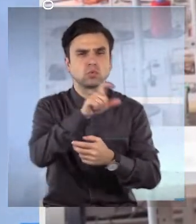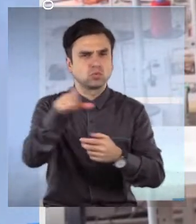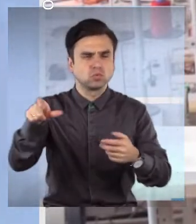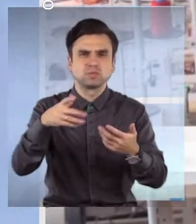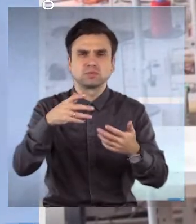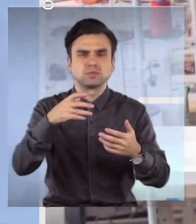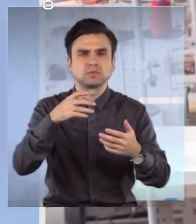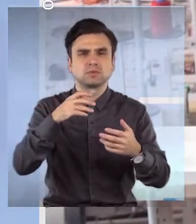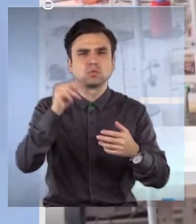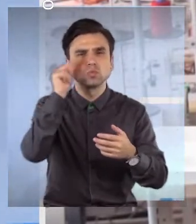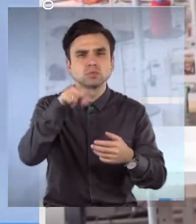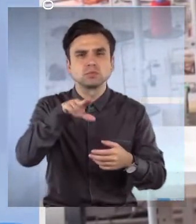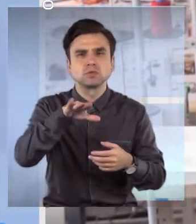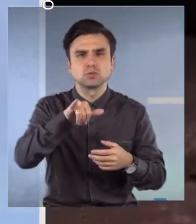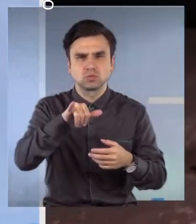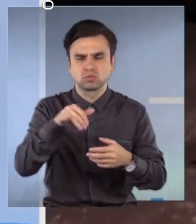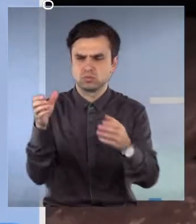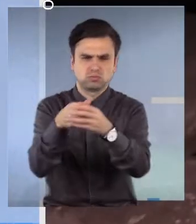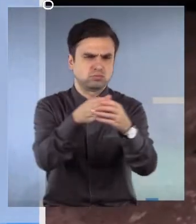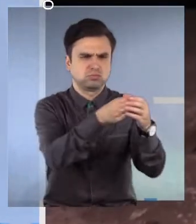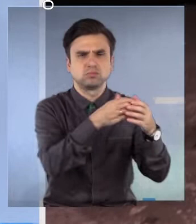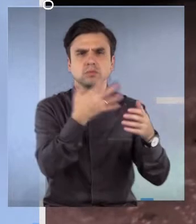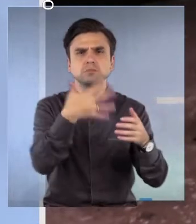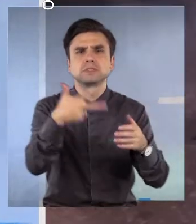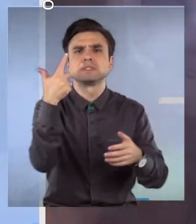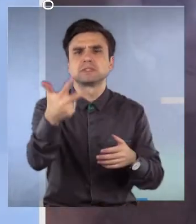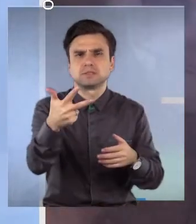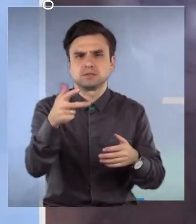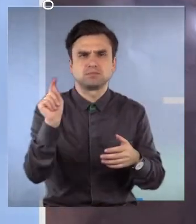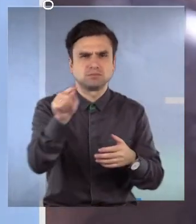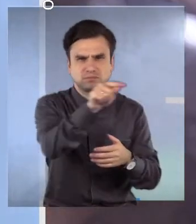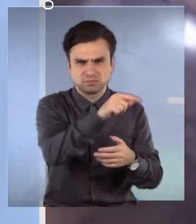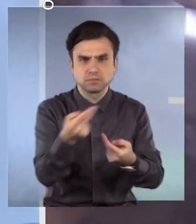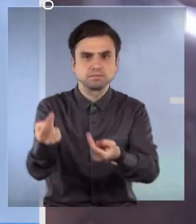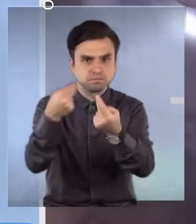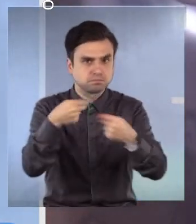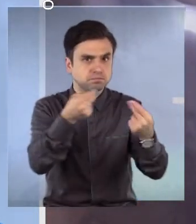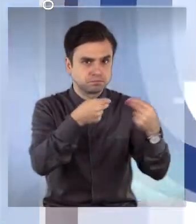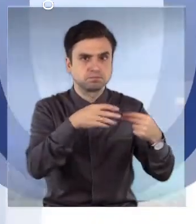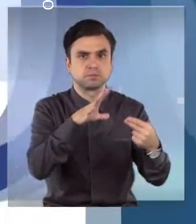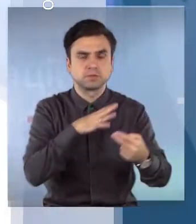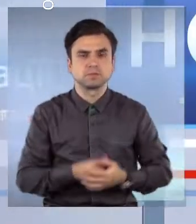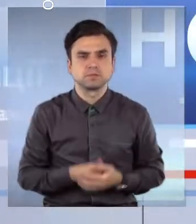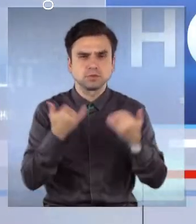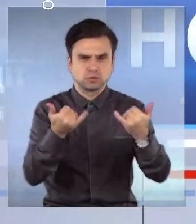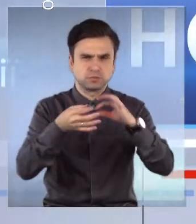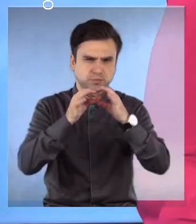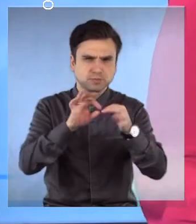заклади, майже всі заклади доїхали до нас. Детальніше про це та інше – далі.